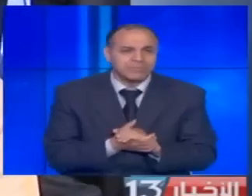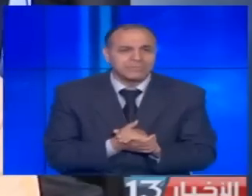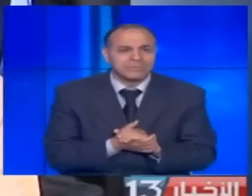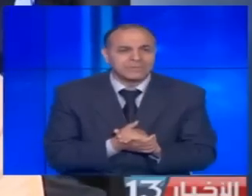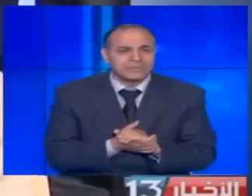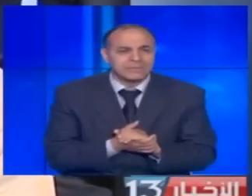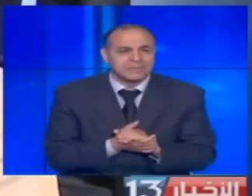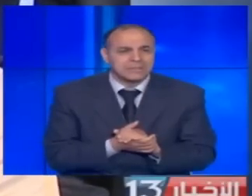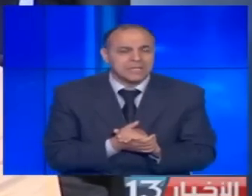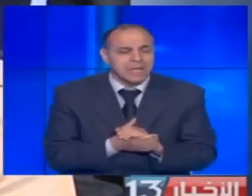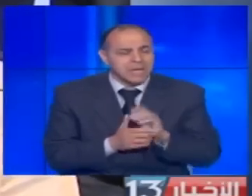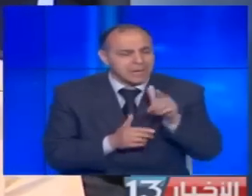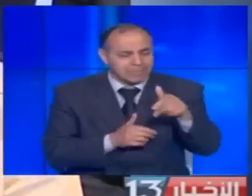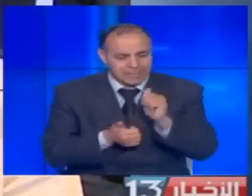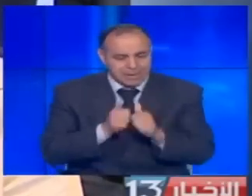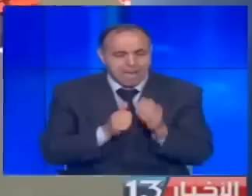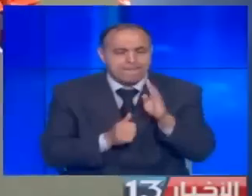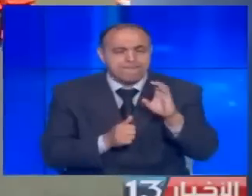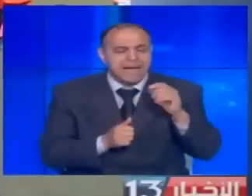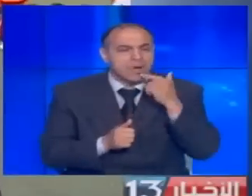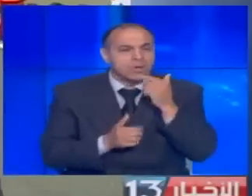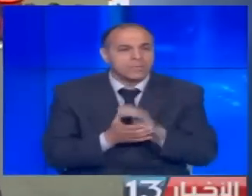بدي اه ال